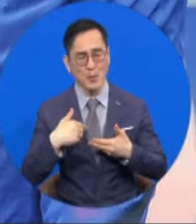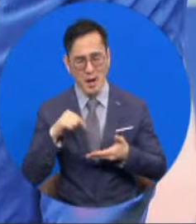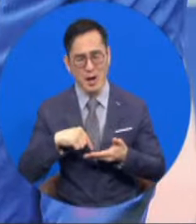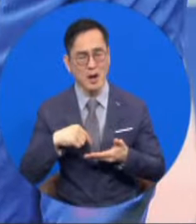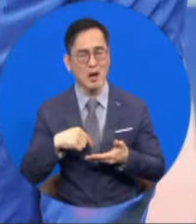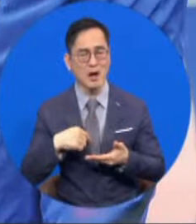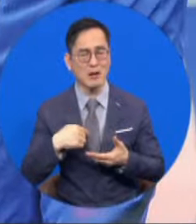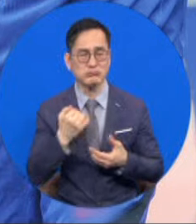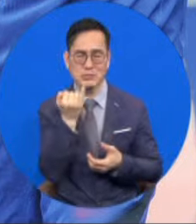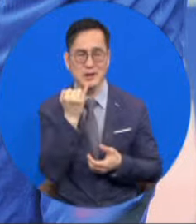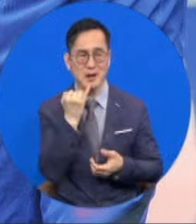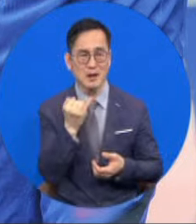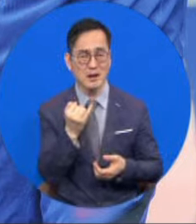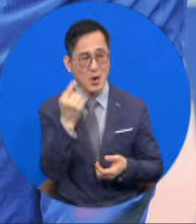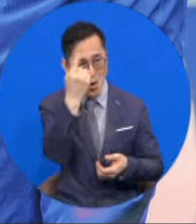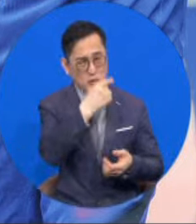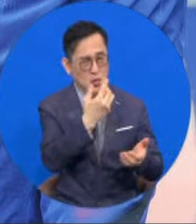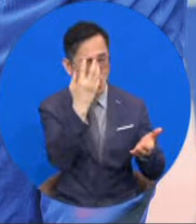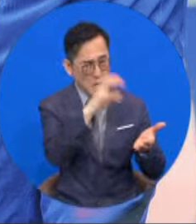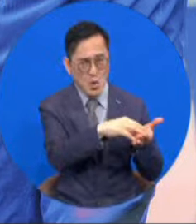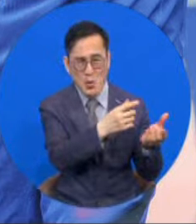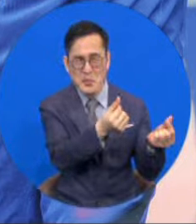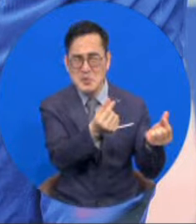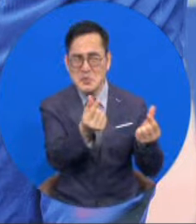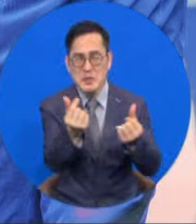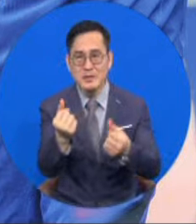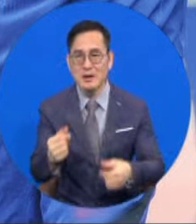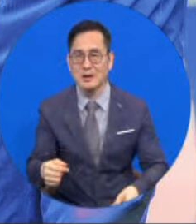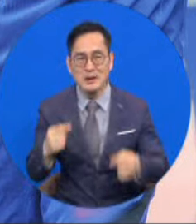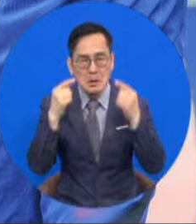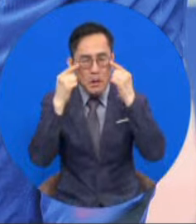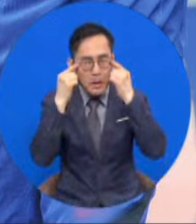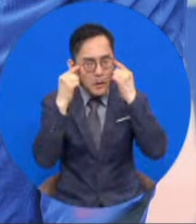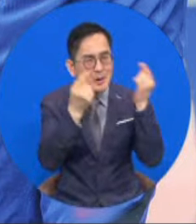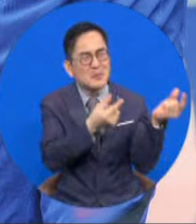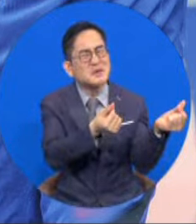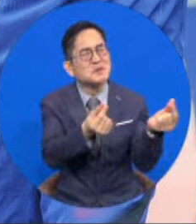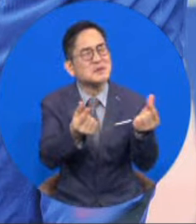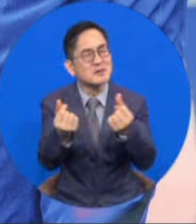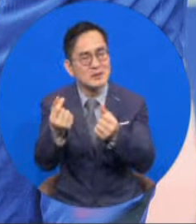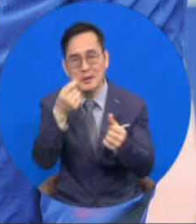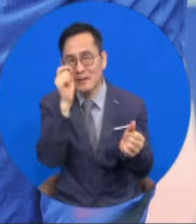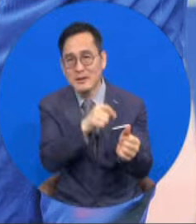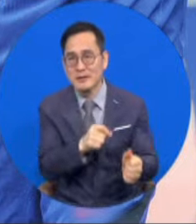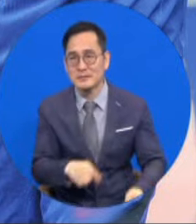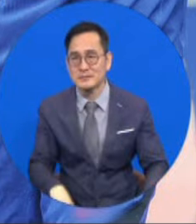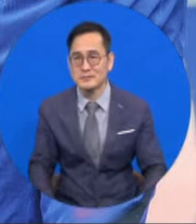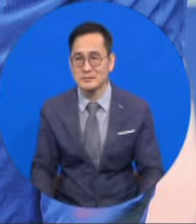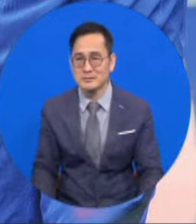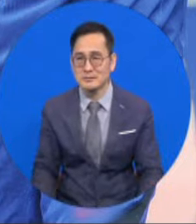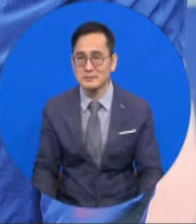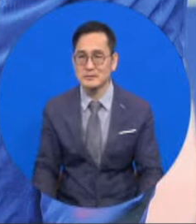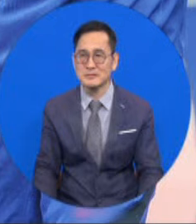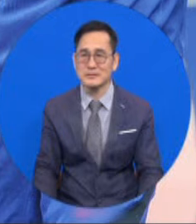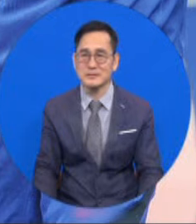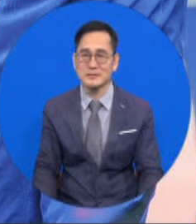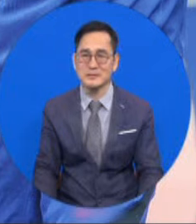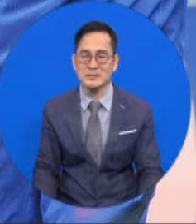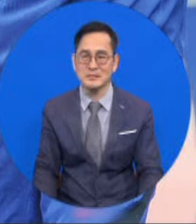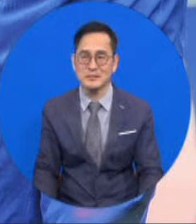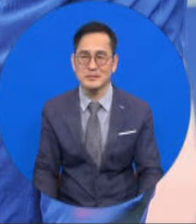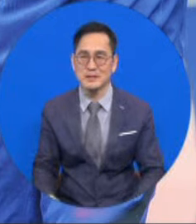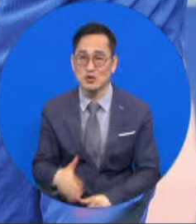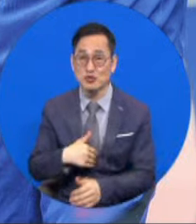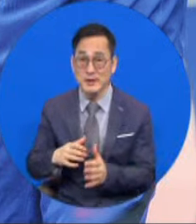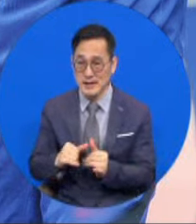일본에서도 벤탄쿠르가 어떻게 그럴 수 있냐. 손흥민이 얼마나 너랑 친하게 지냈던데. 라는 이